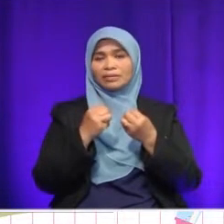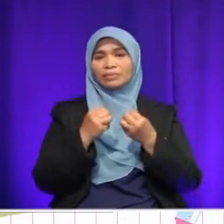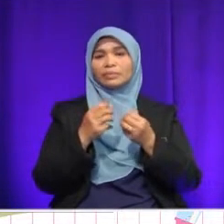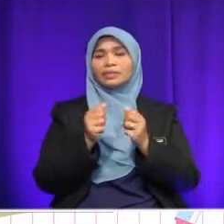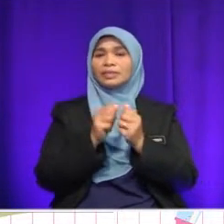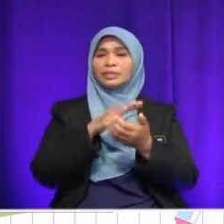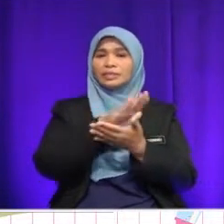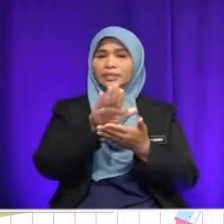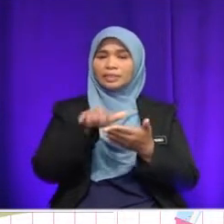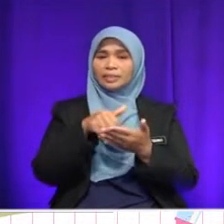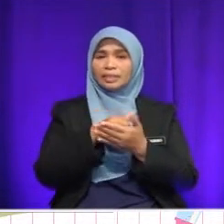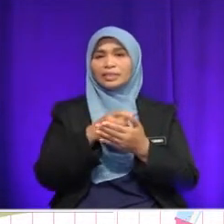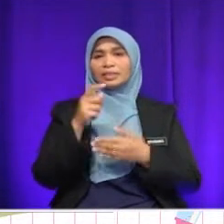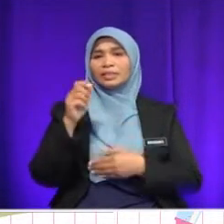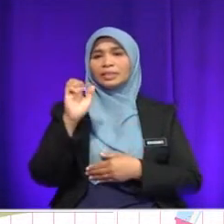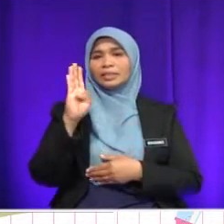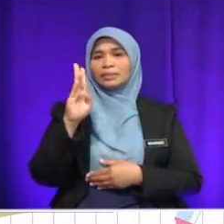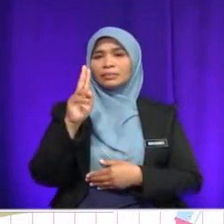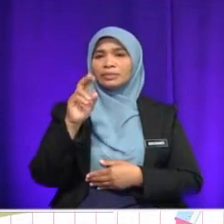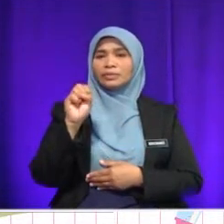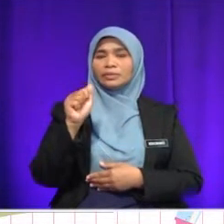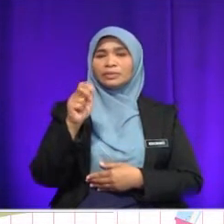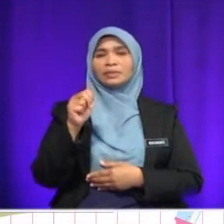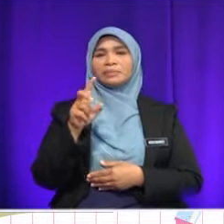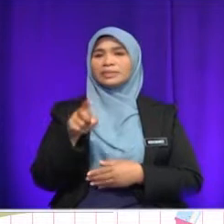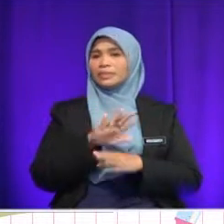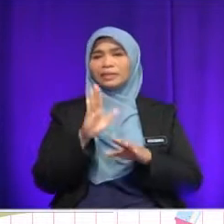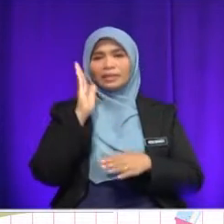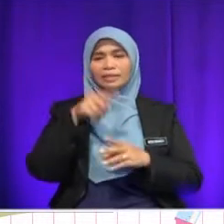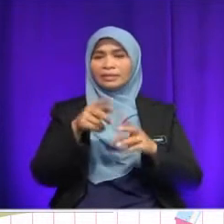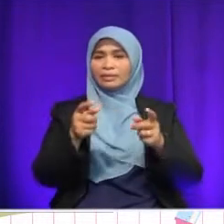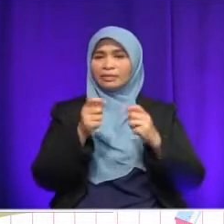segala jenis tebusan, pasti tidak akan diterima daripadanya.